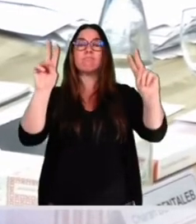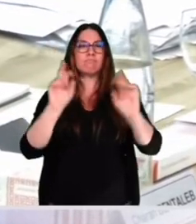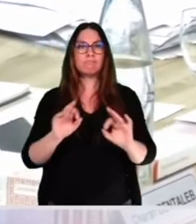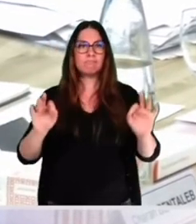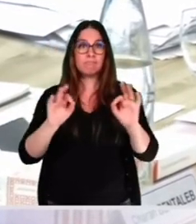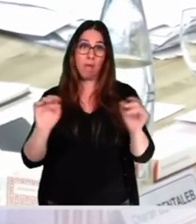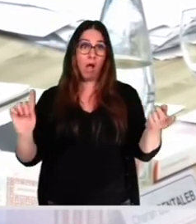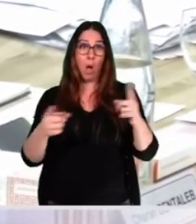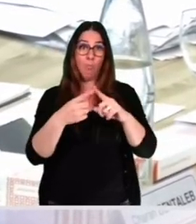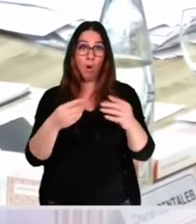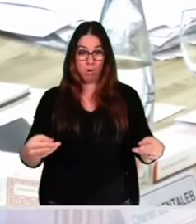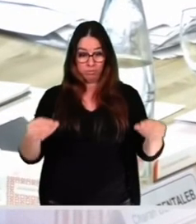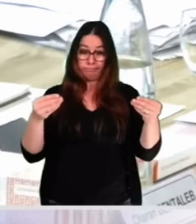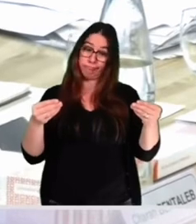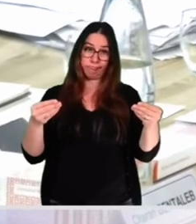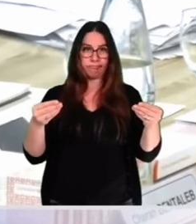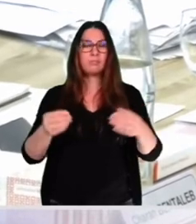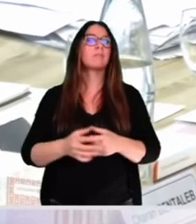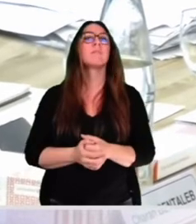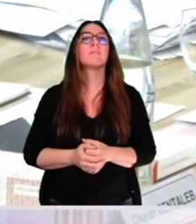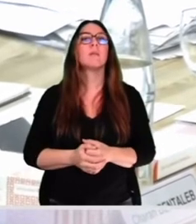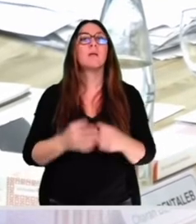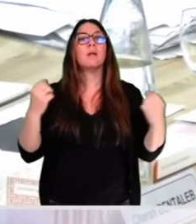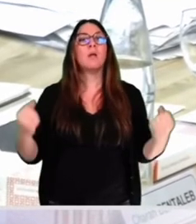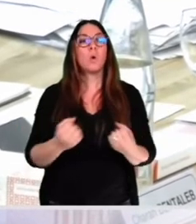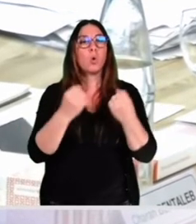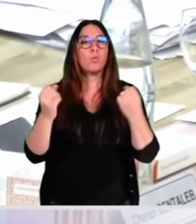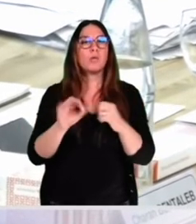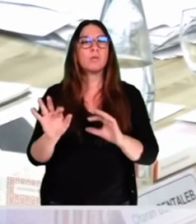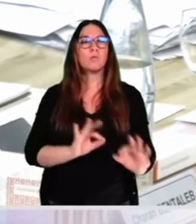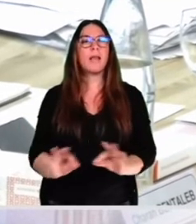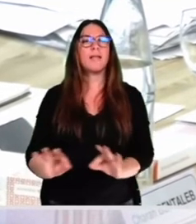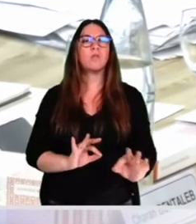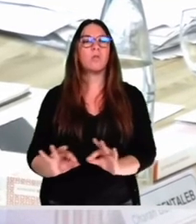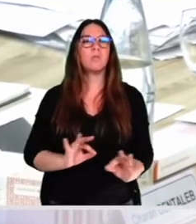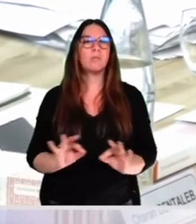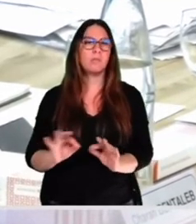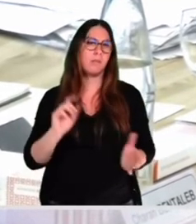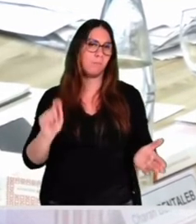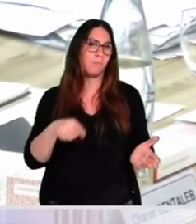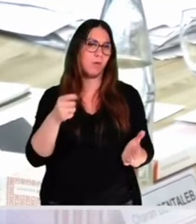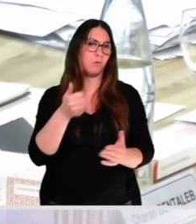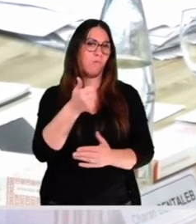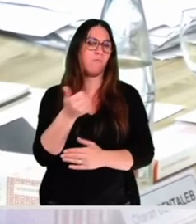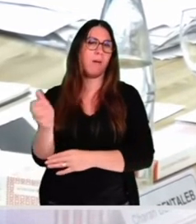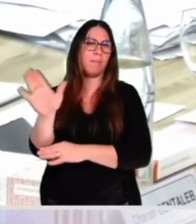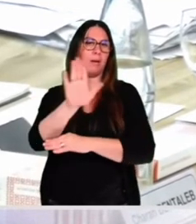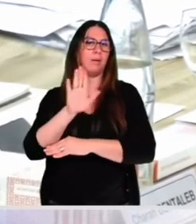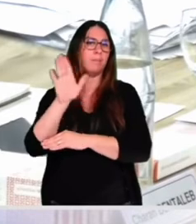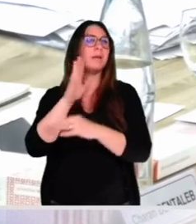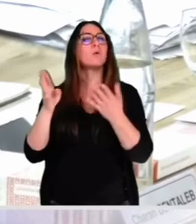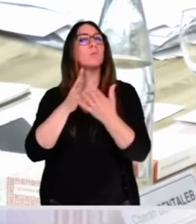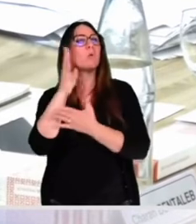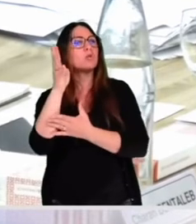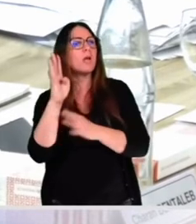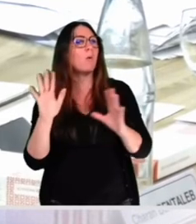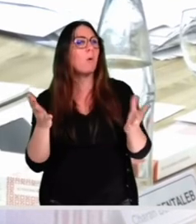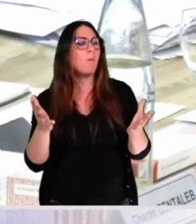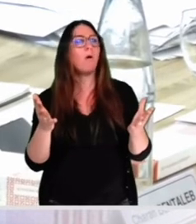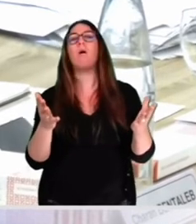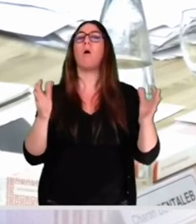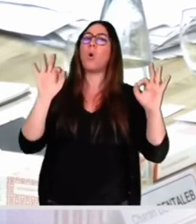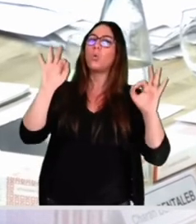plan masse. La communication sélective, bien évidemment. Vous présentez ce projet comme